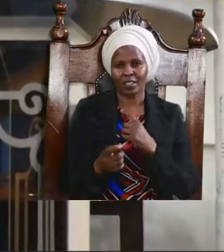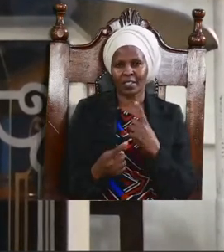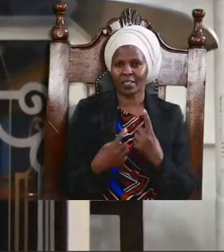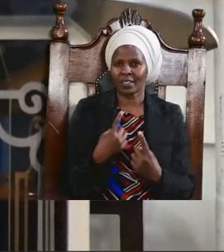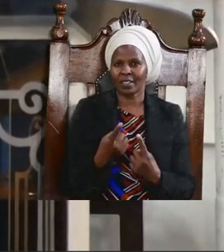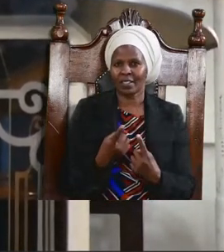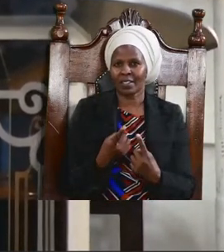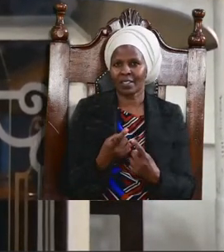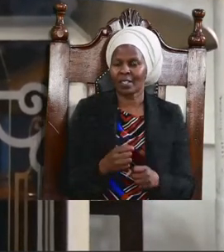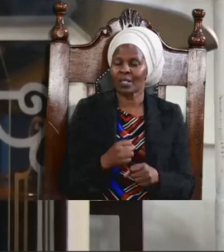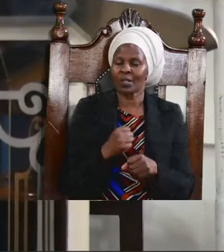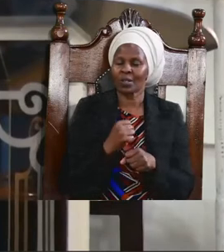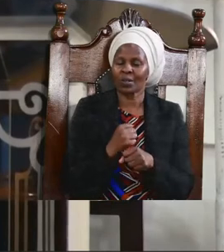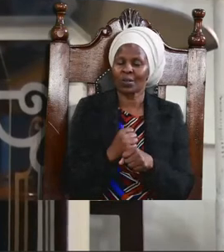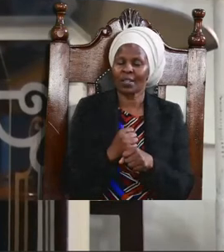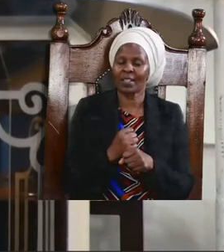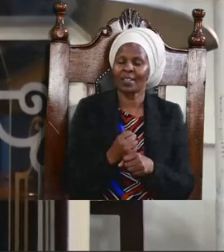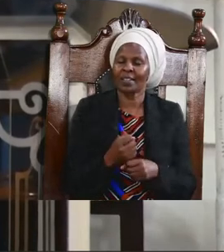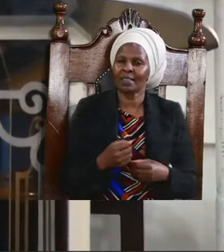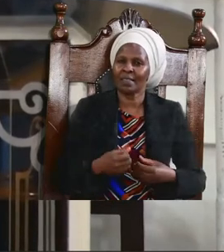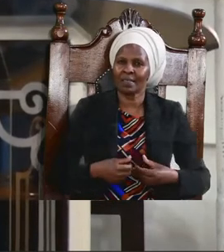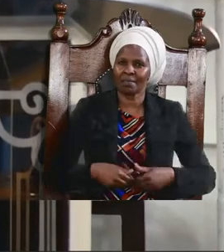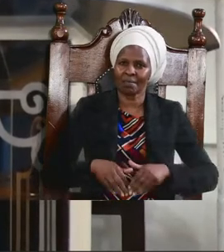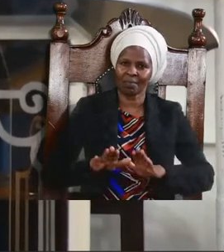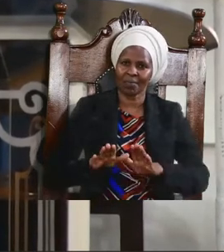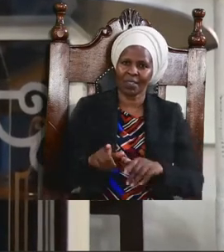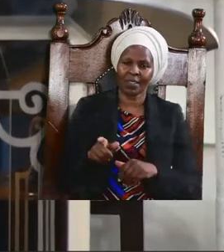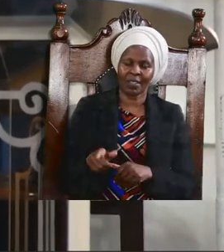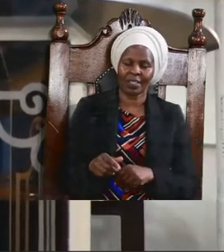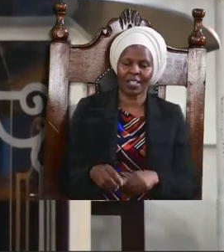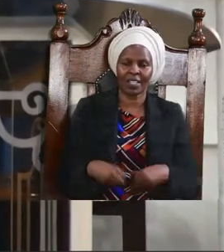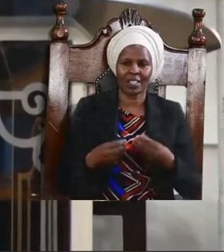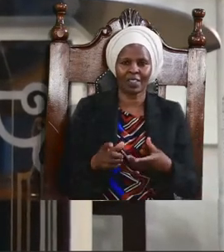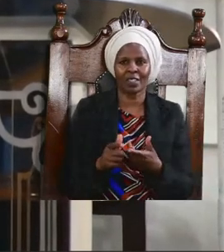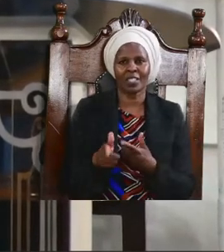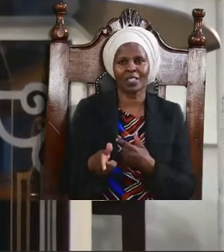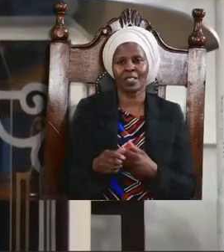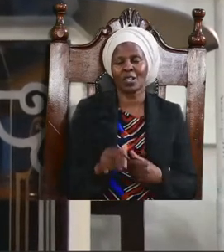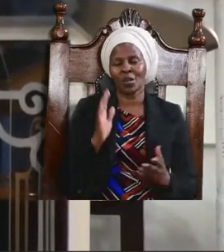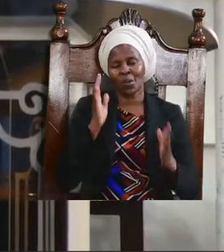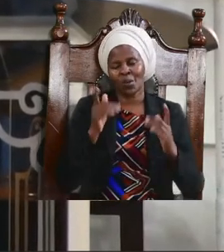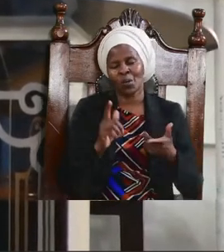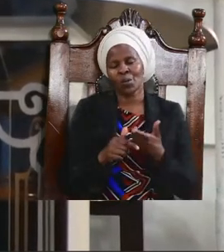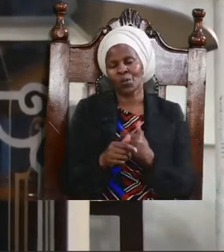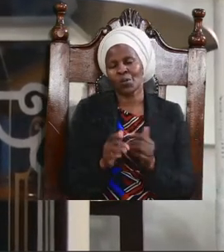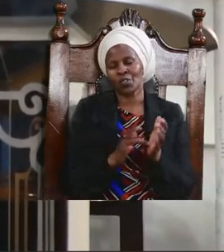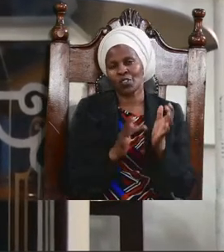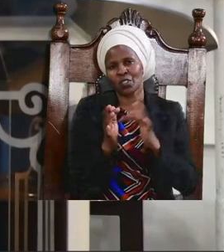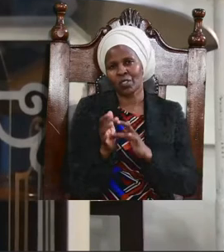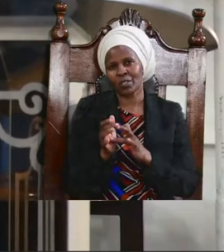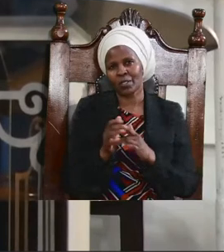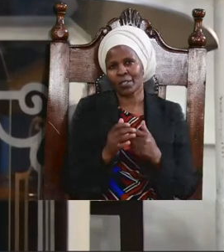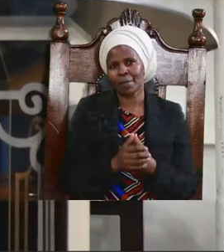Nao wakawaruhusu. Wakamletea Yesu yule mwanapunda,